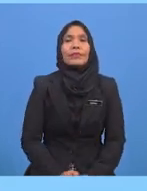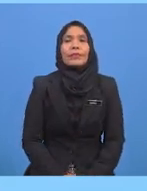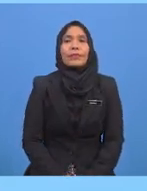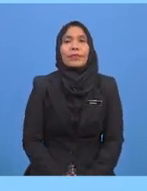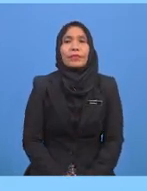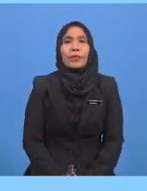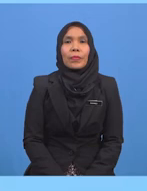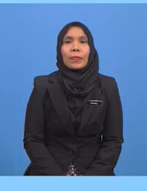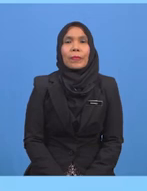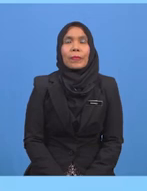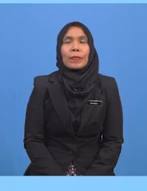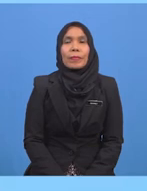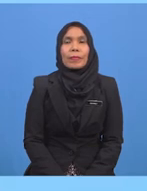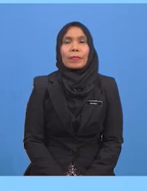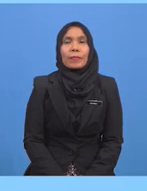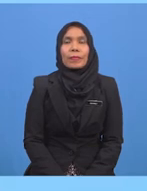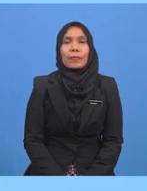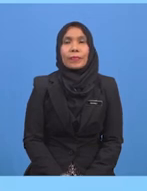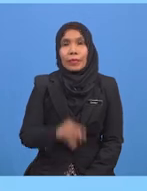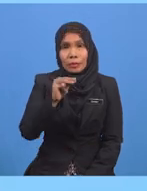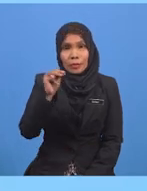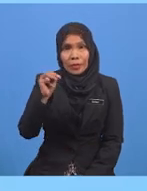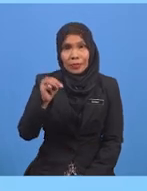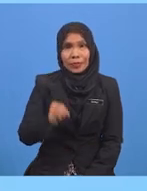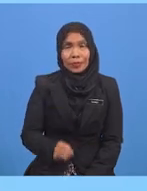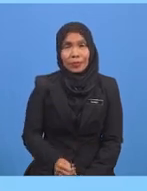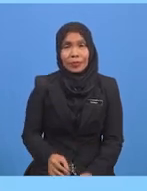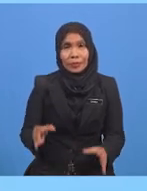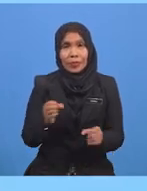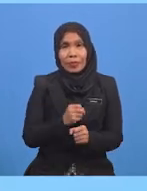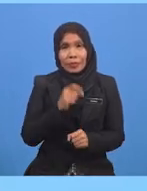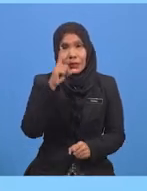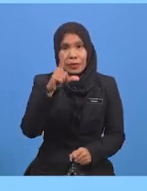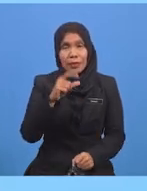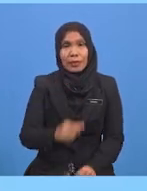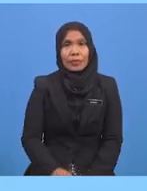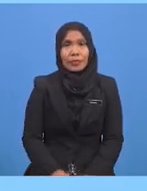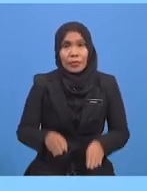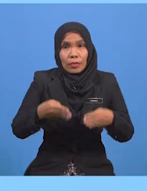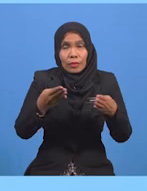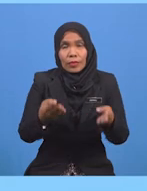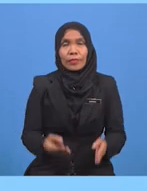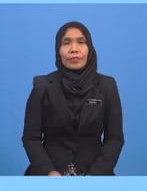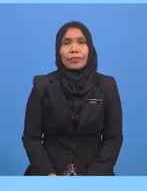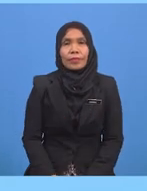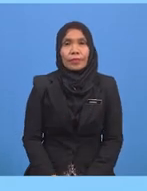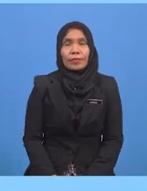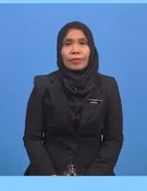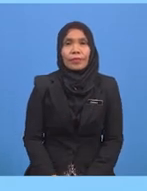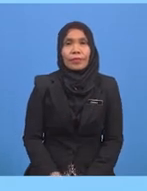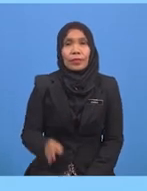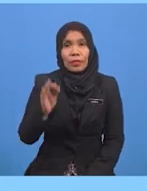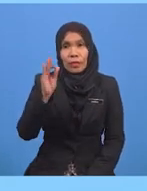Sekali lagi, murid-murid dapat lihat bahawa petua kosinus